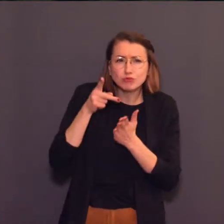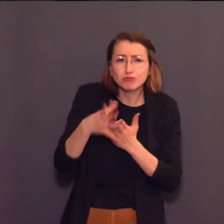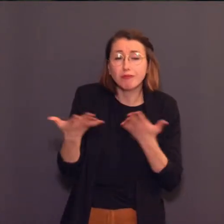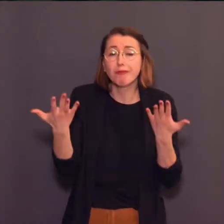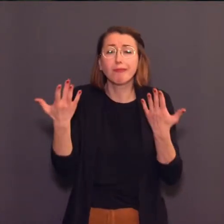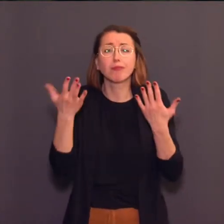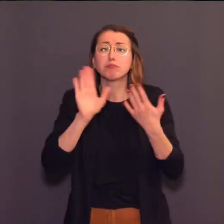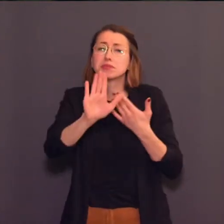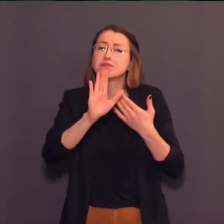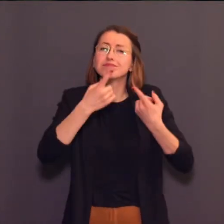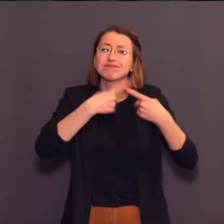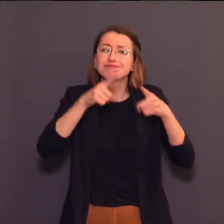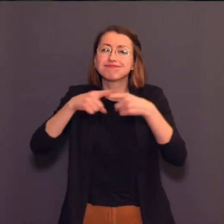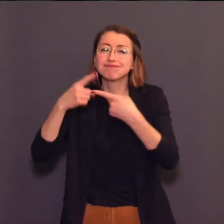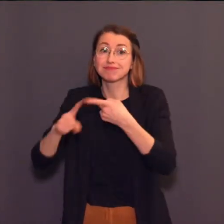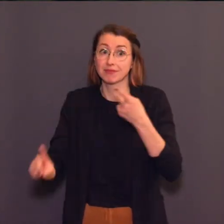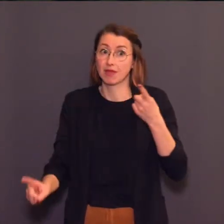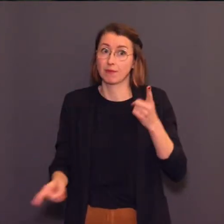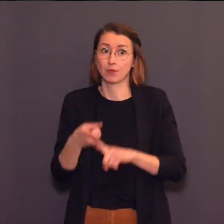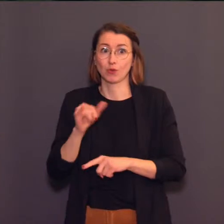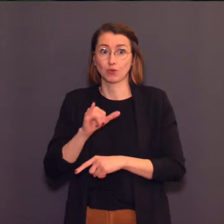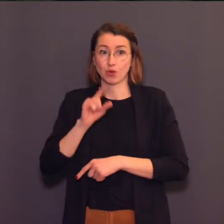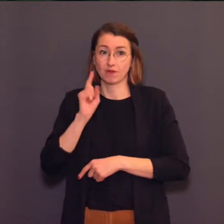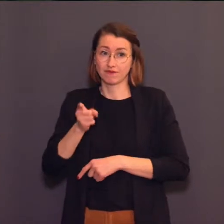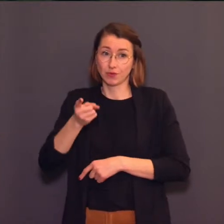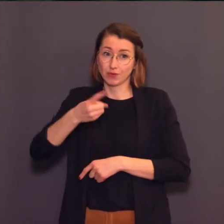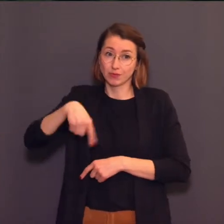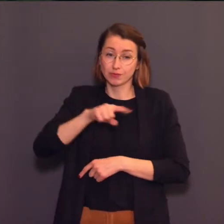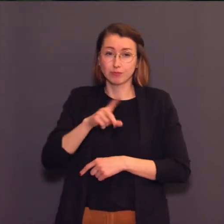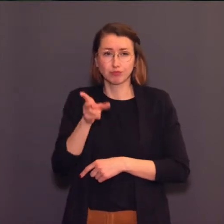possible. Je pense qu'on en a tous bien besoin en ce moment.